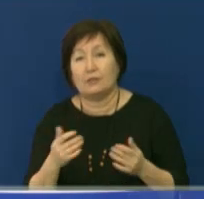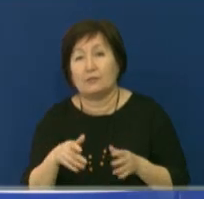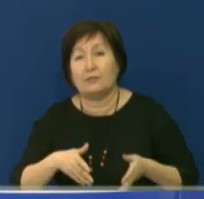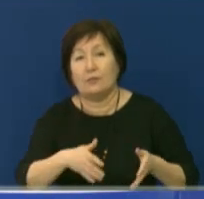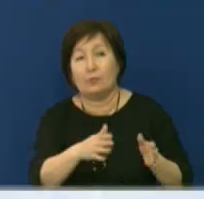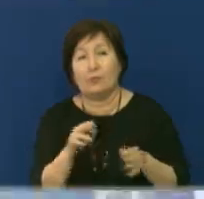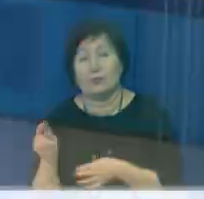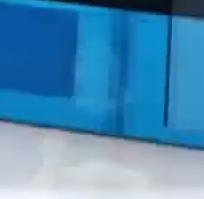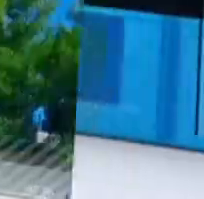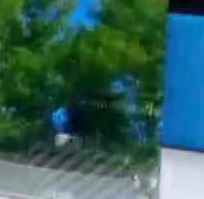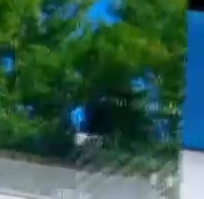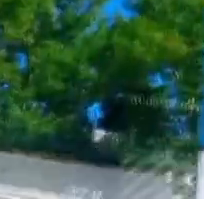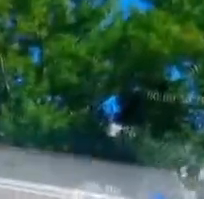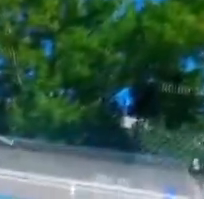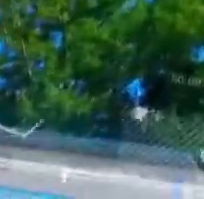күтілуде.